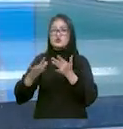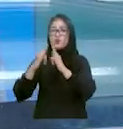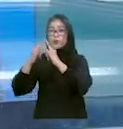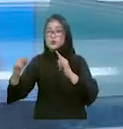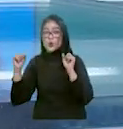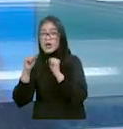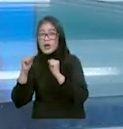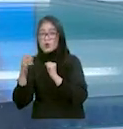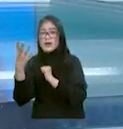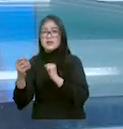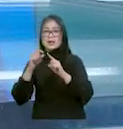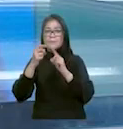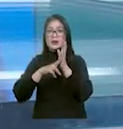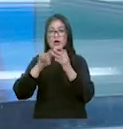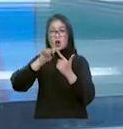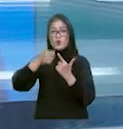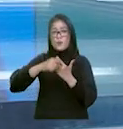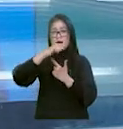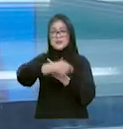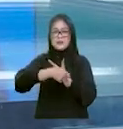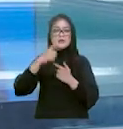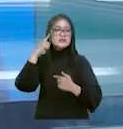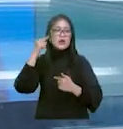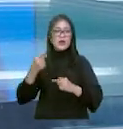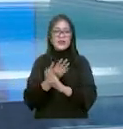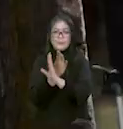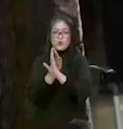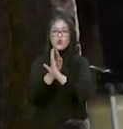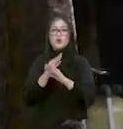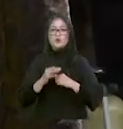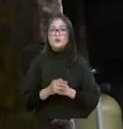yang berada di desa penanggal Kabupaten Lumajang Jawa Timur